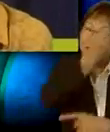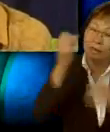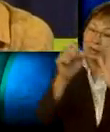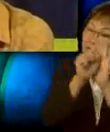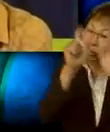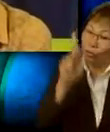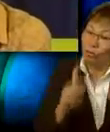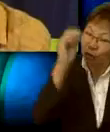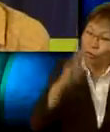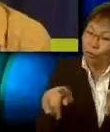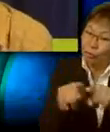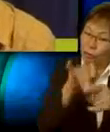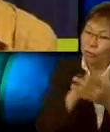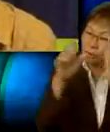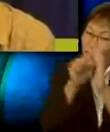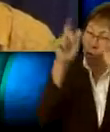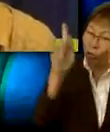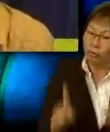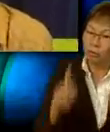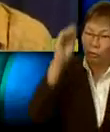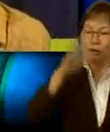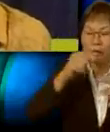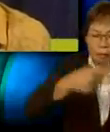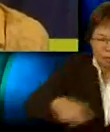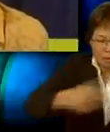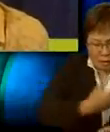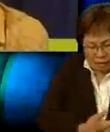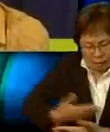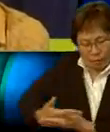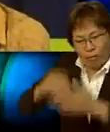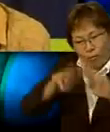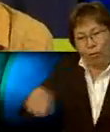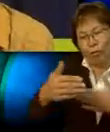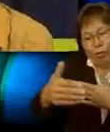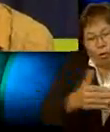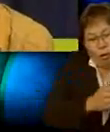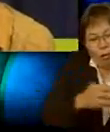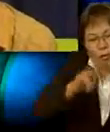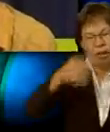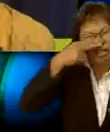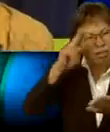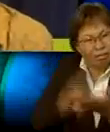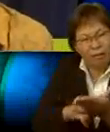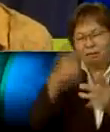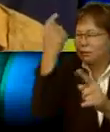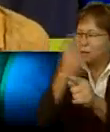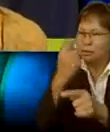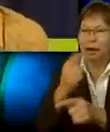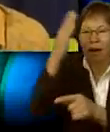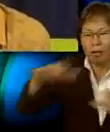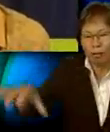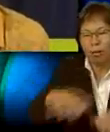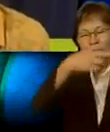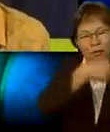sifat seorang cikgu macam tu. Seorang cikgu tidak akan membeza-bezakan anak muridnya. Walaupun anak muridnya nakal, dia tetap